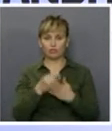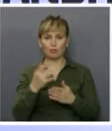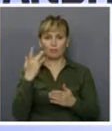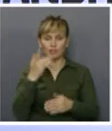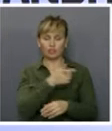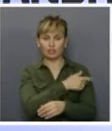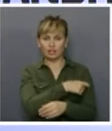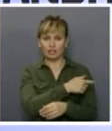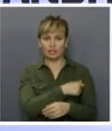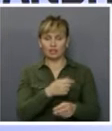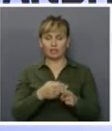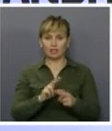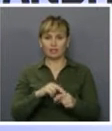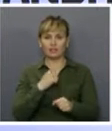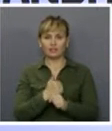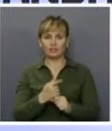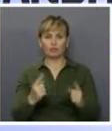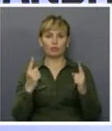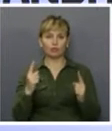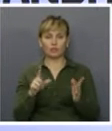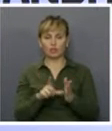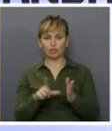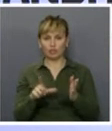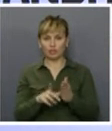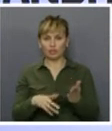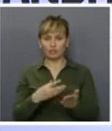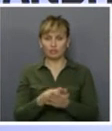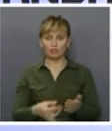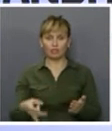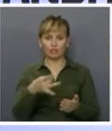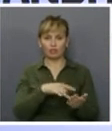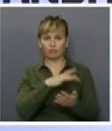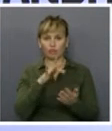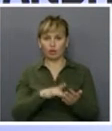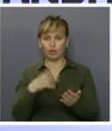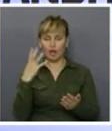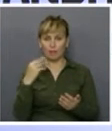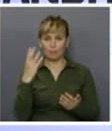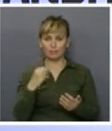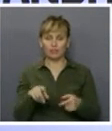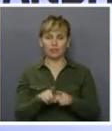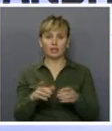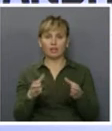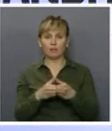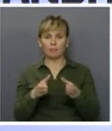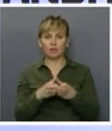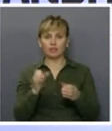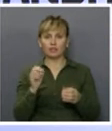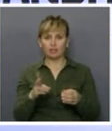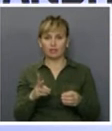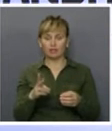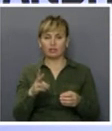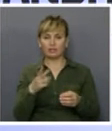членами, это в основном крупнейшие налогоплательщики в регионах, в городе Алматы в том числе. Такие компании